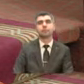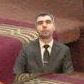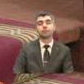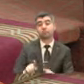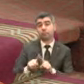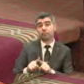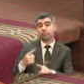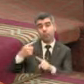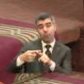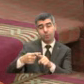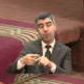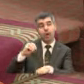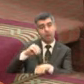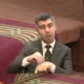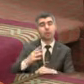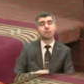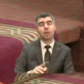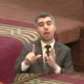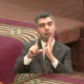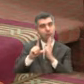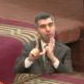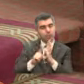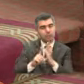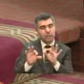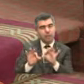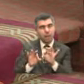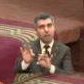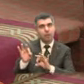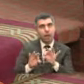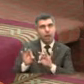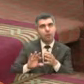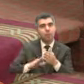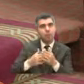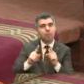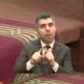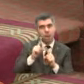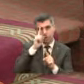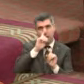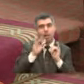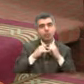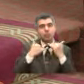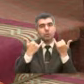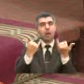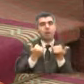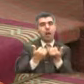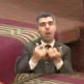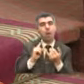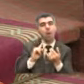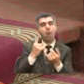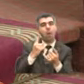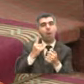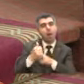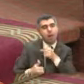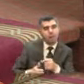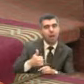أيضا إجراءات أخرى قانونية وتنظيمية، وستنظم ندوة وطنية في بداية السنة حول هذا المقبول، لأن هذا ورش